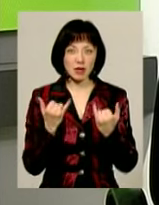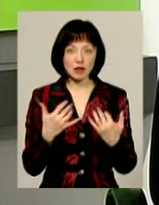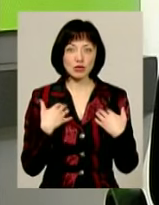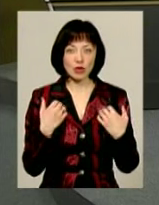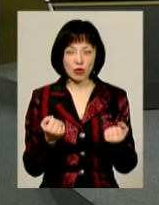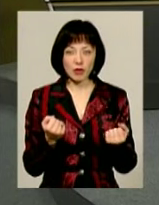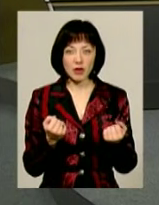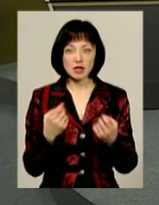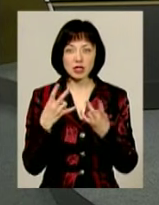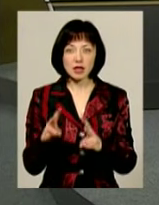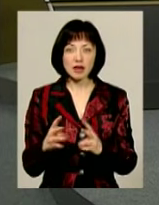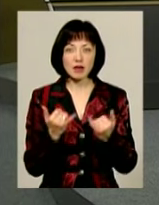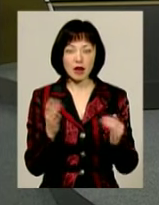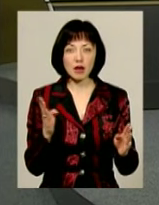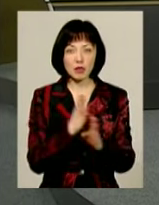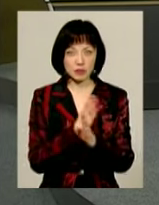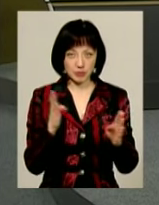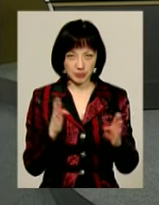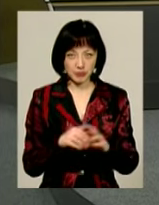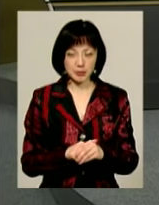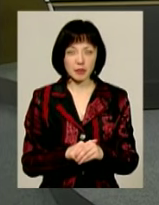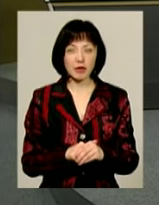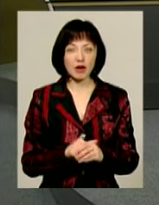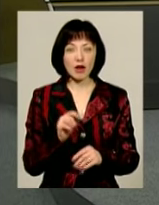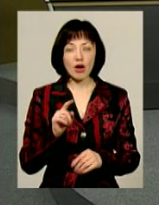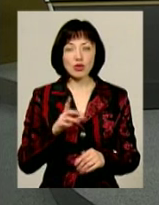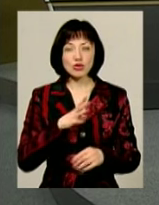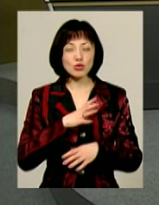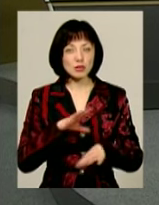здоров'я, шкідливі для навколишнього середовища.